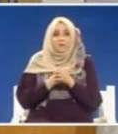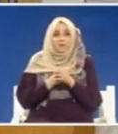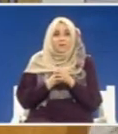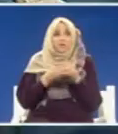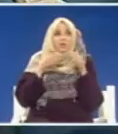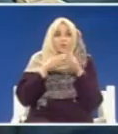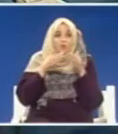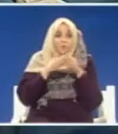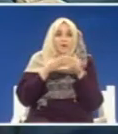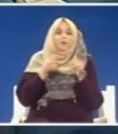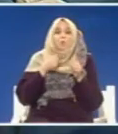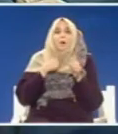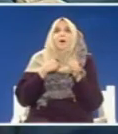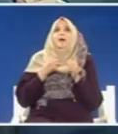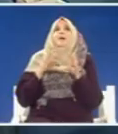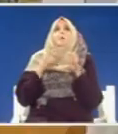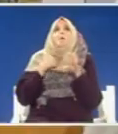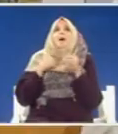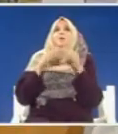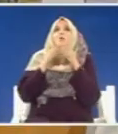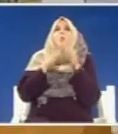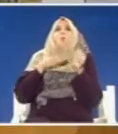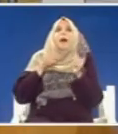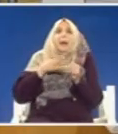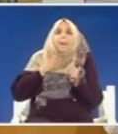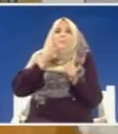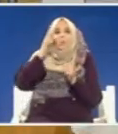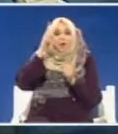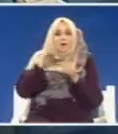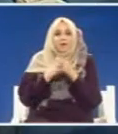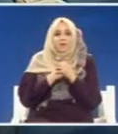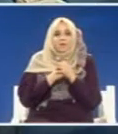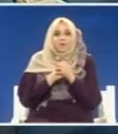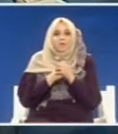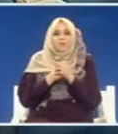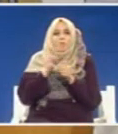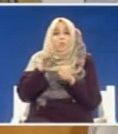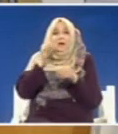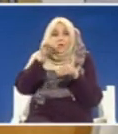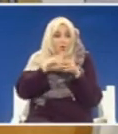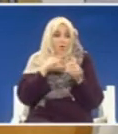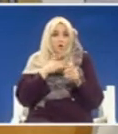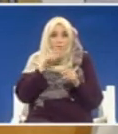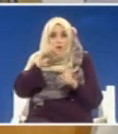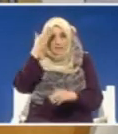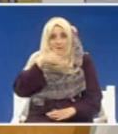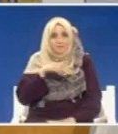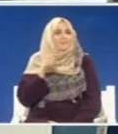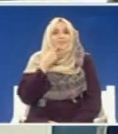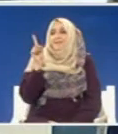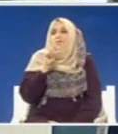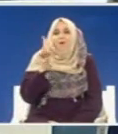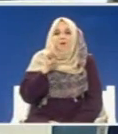اسأليه بحبك له. اللهم إني أسألك بحبي لك، لأن هذا يقين في قلبك أنت. قالت: لا يا